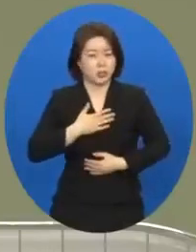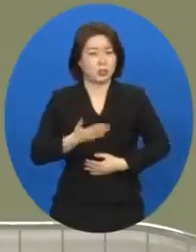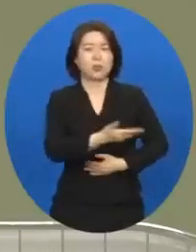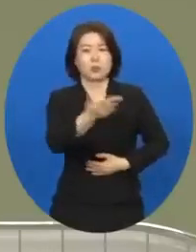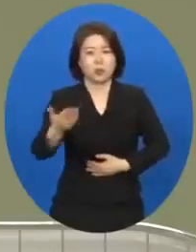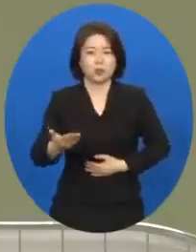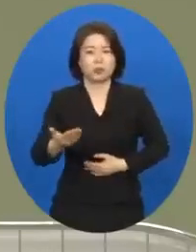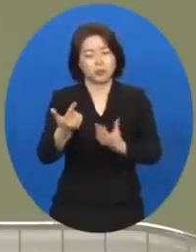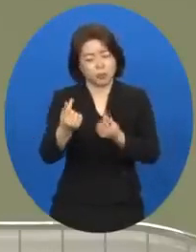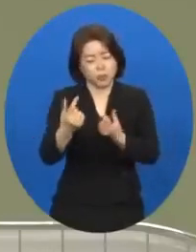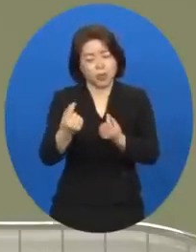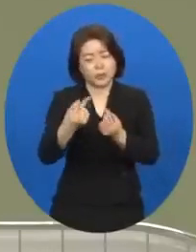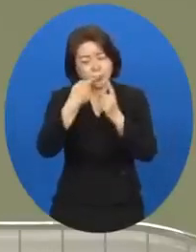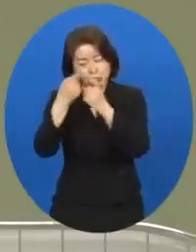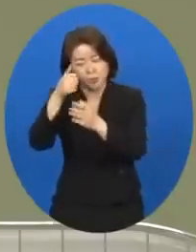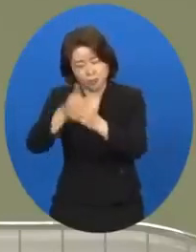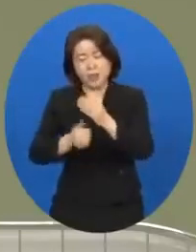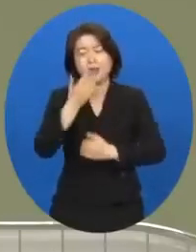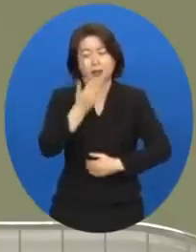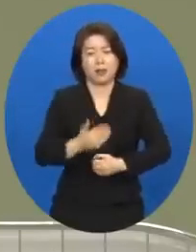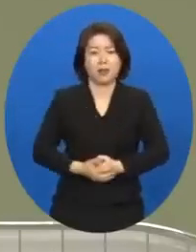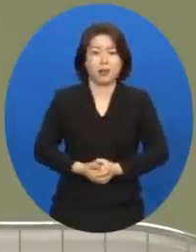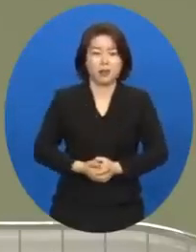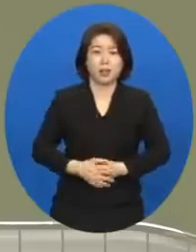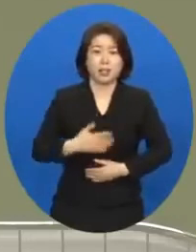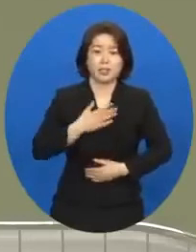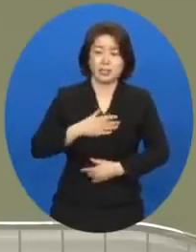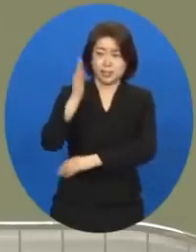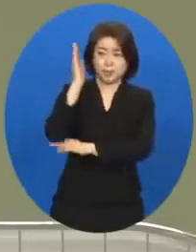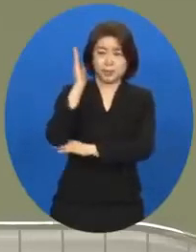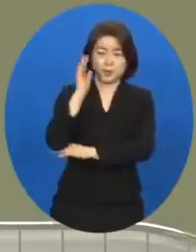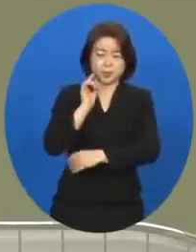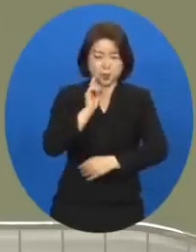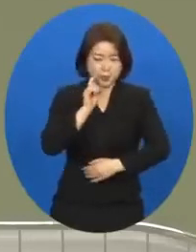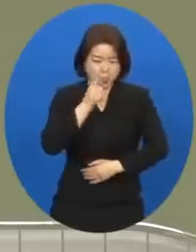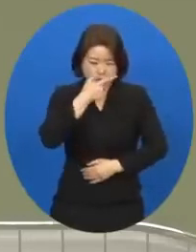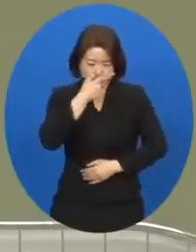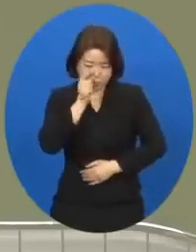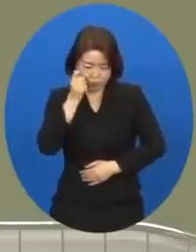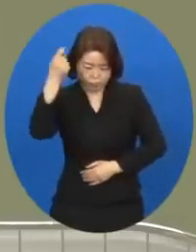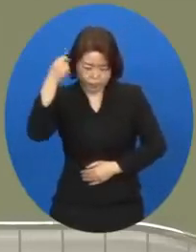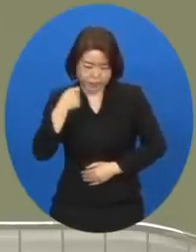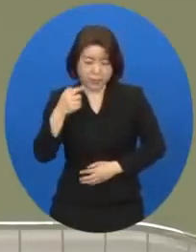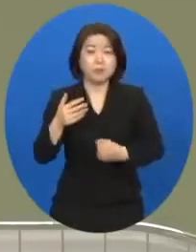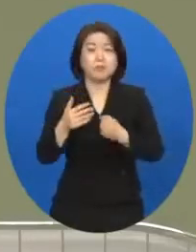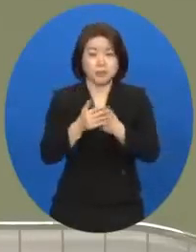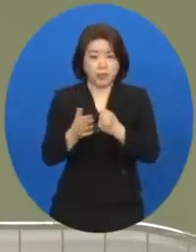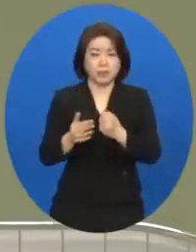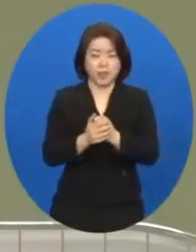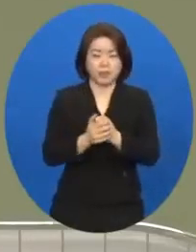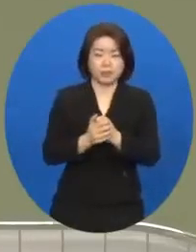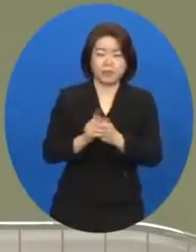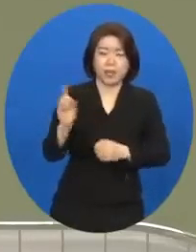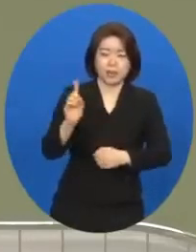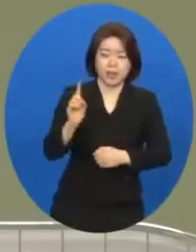여러분도 그럴 수 있는 거예요. 제가 설교에 열등감이 있을 때 한 번은 청년연합집회 설교자